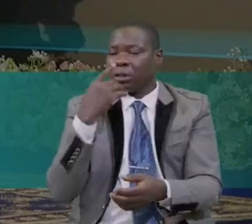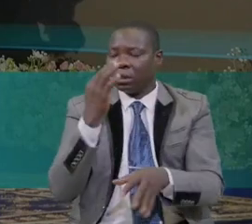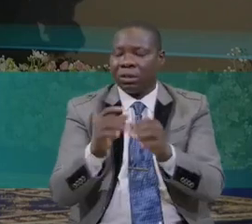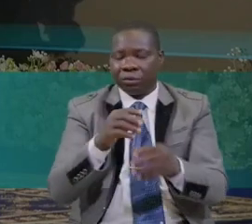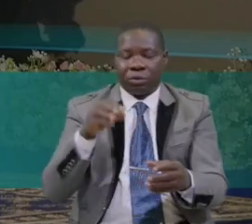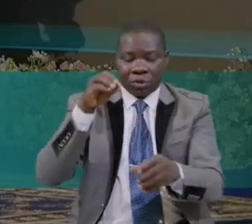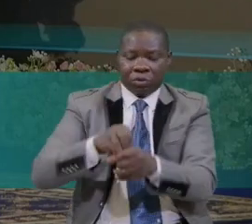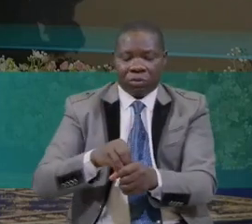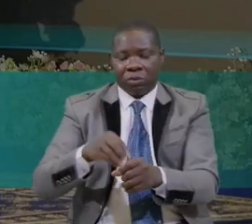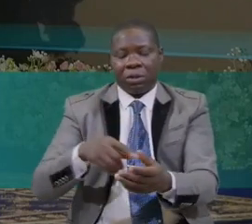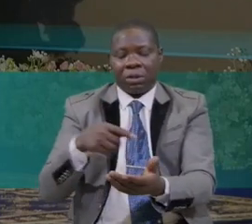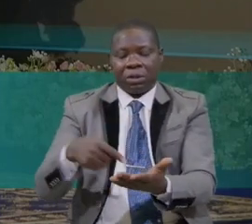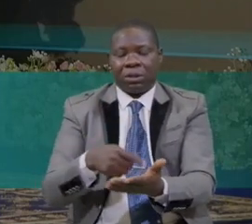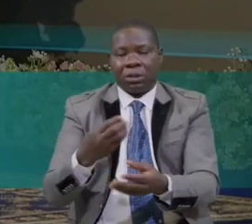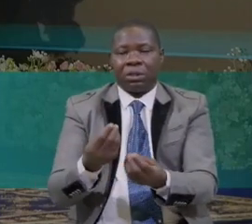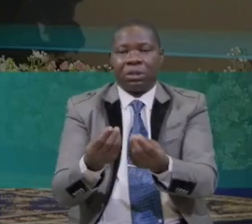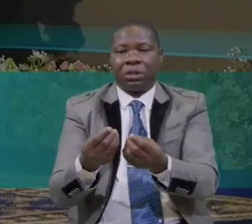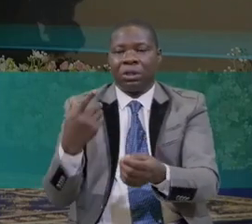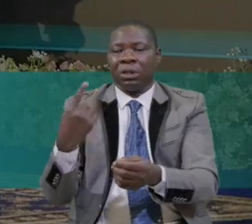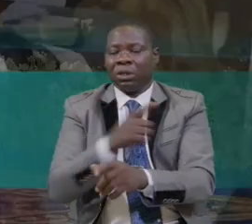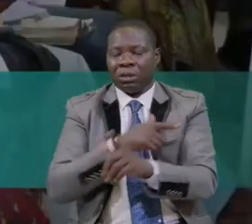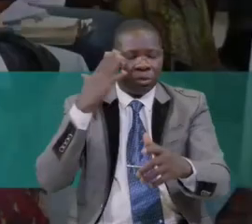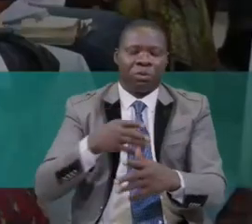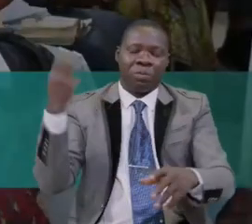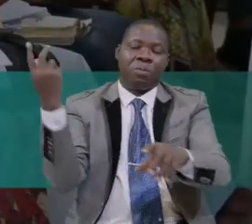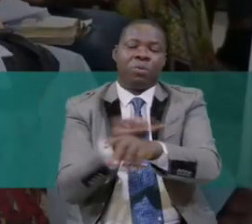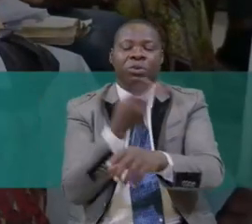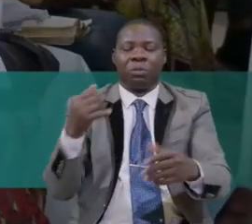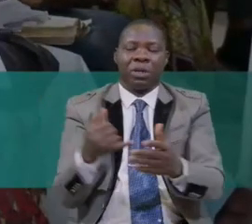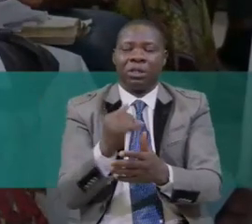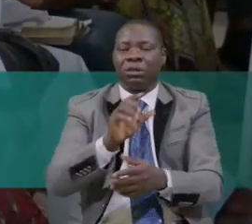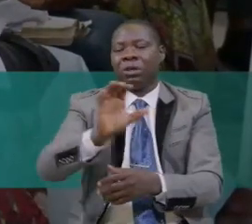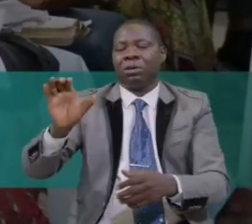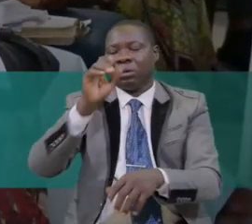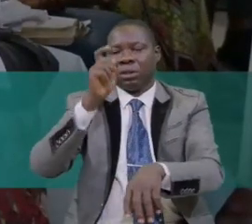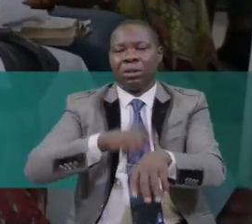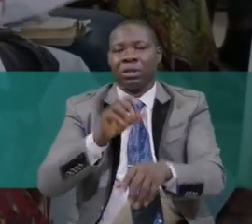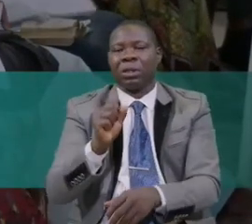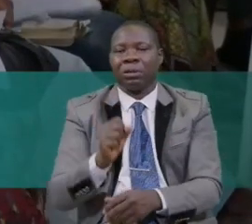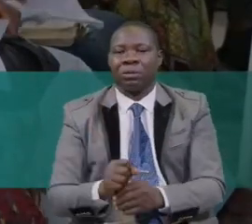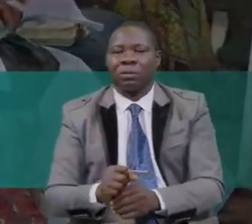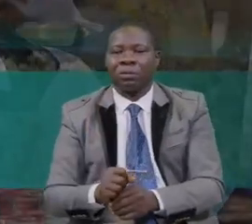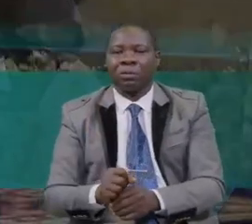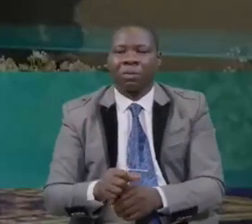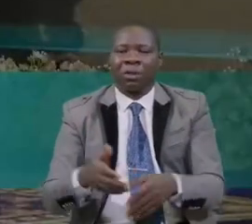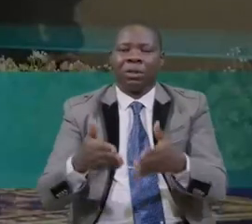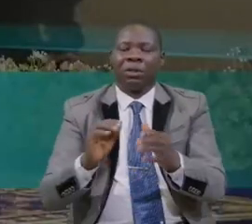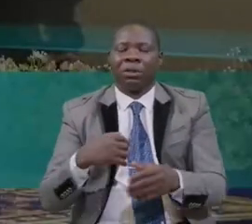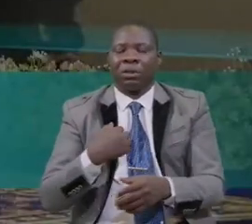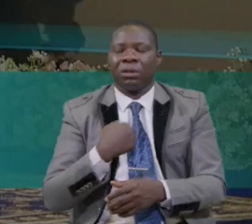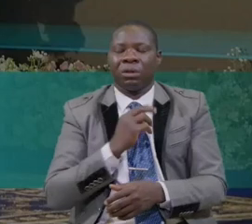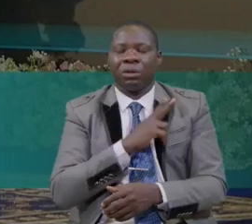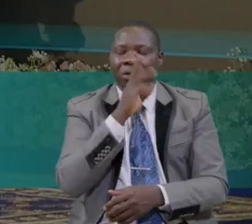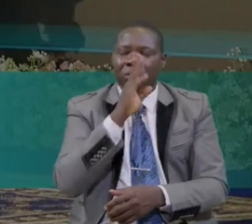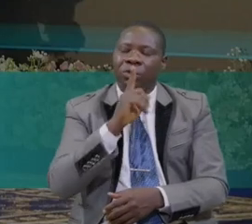semence, le Seigneur va multiplier au centuple. Soyons sincères, soyons